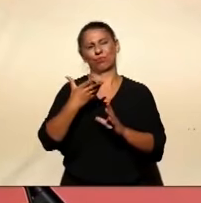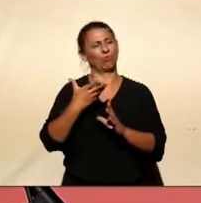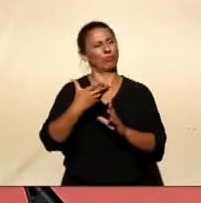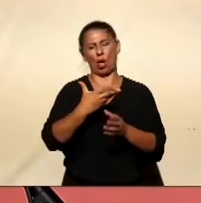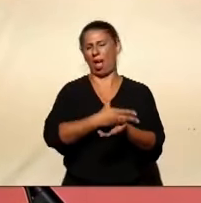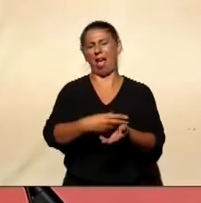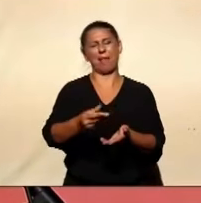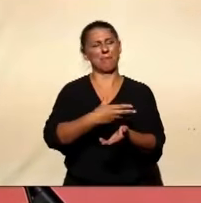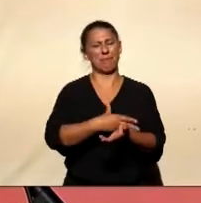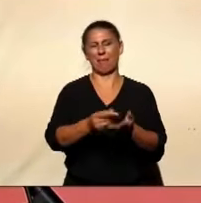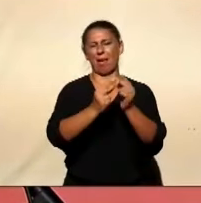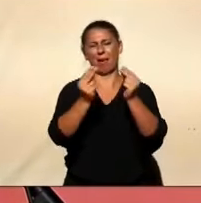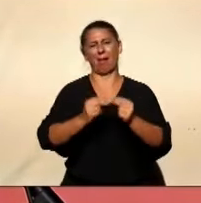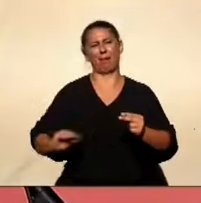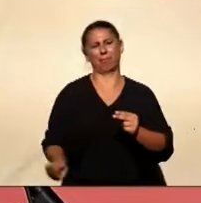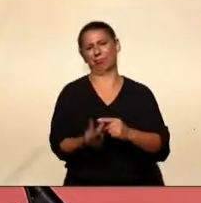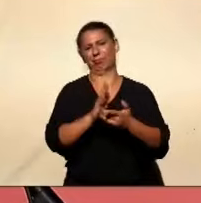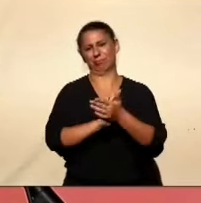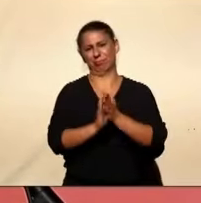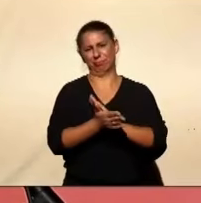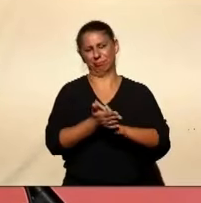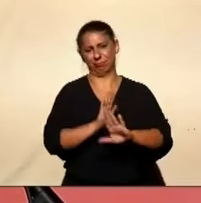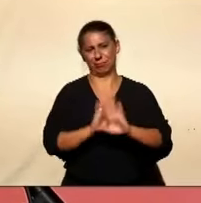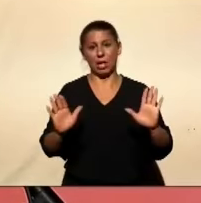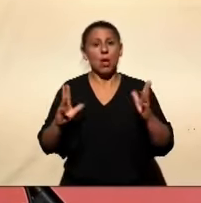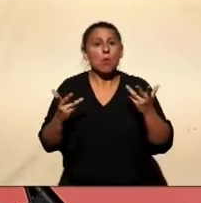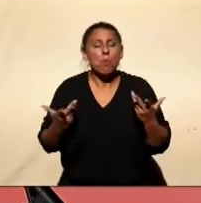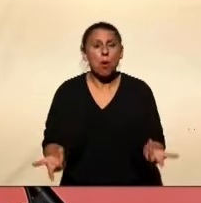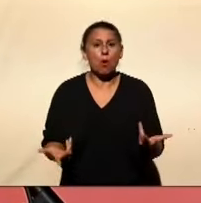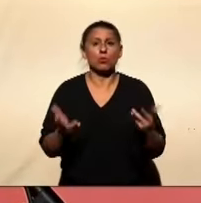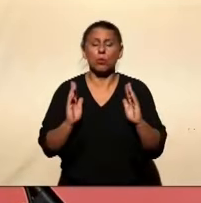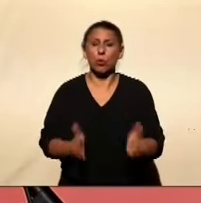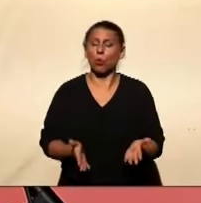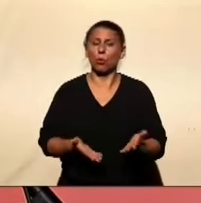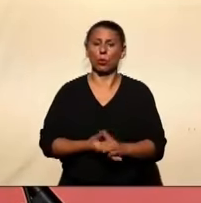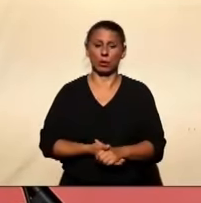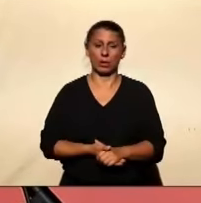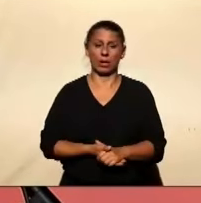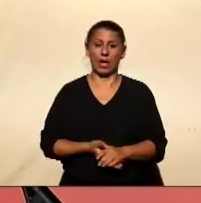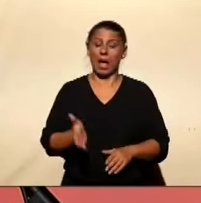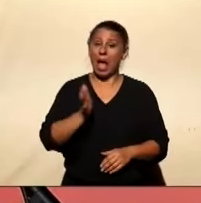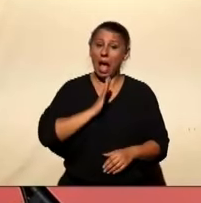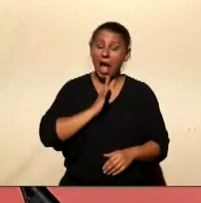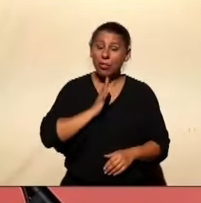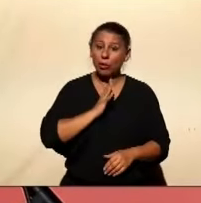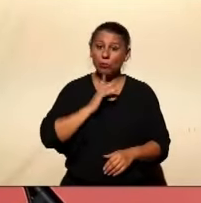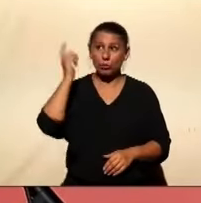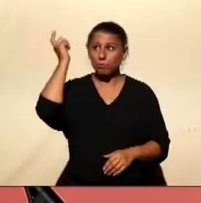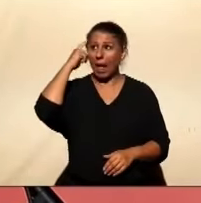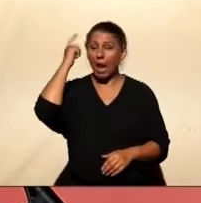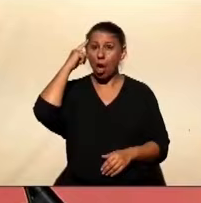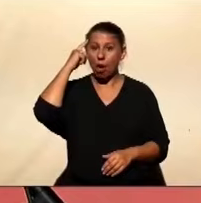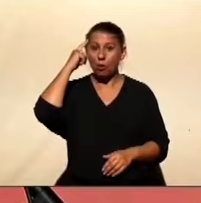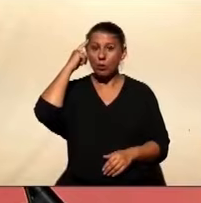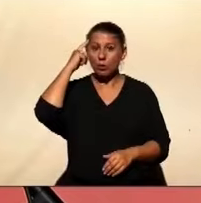αίματος μπορούν να γεννήσουν. Πώς είναι δυνατόν ανθρώπινος νους να